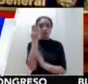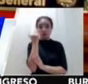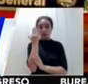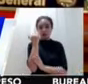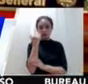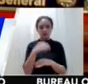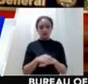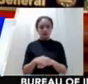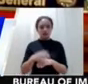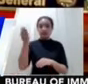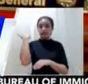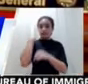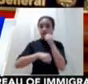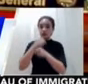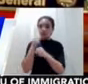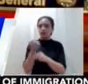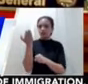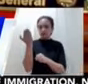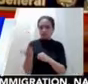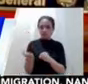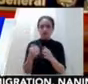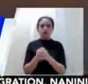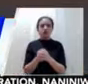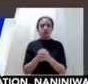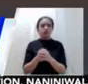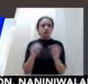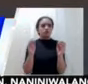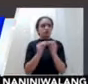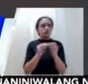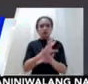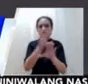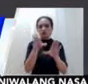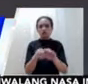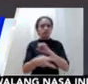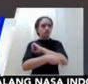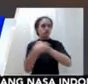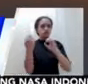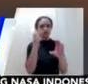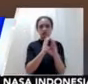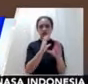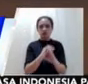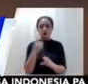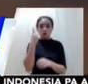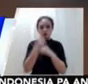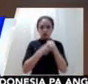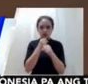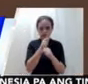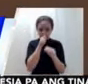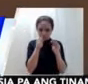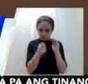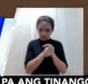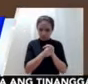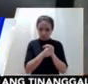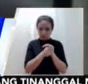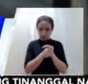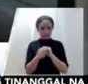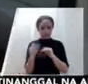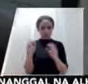last year sila yung mga involved sa mga carnapping incident. Higit isang taong nagtago ang suspect na hindi nagbigay ng komento.